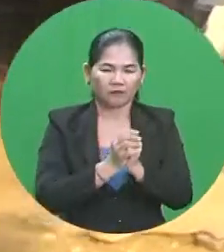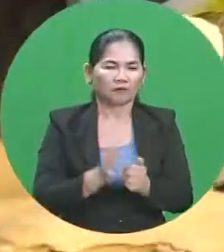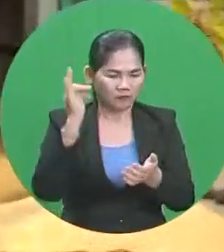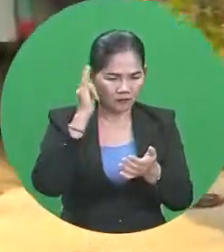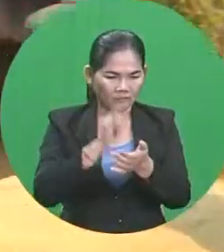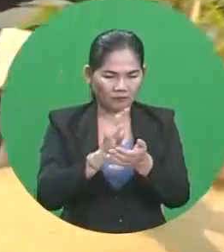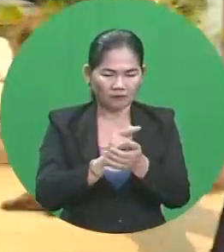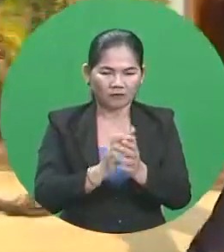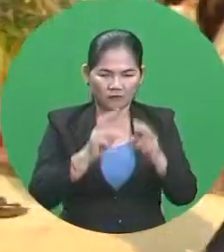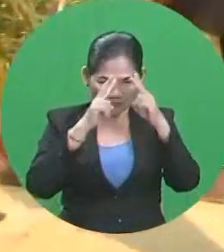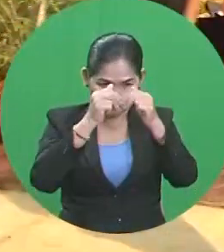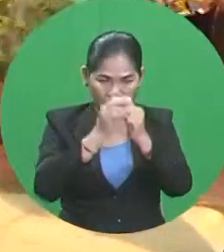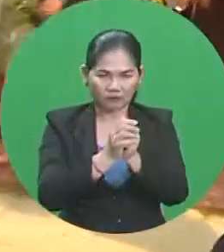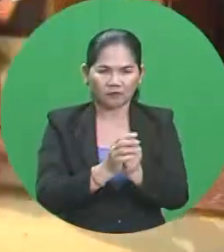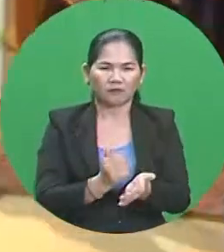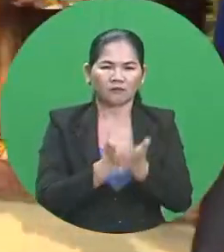ពីសម្ដេចតេជោនិងសម្ដេចគតិប្របណ្ឌិត